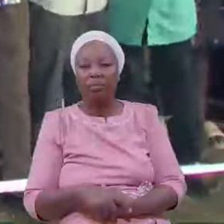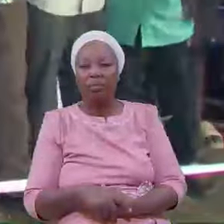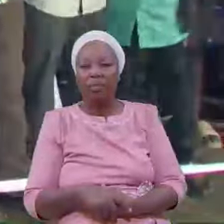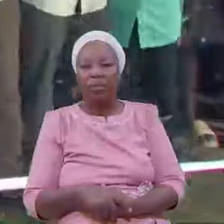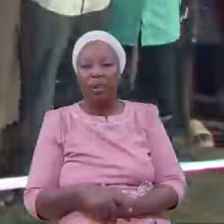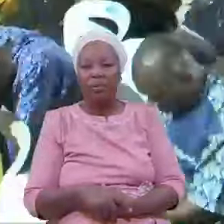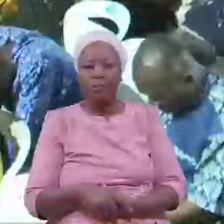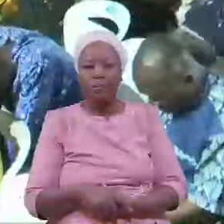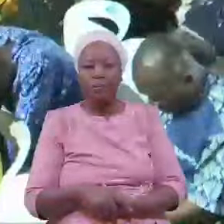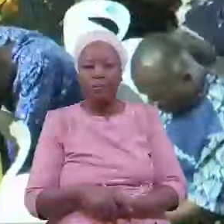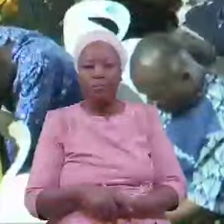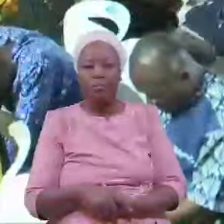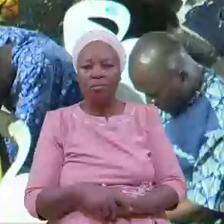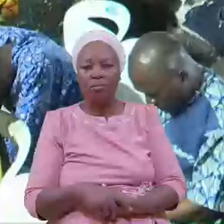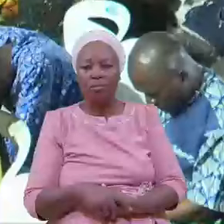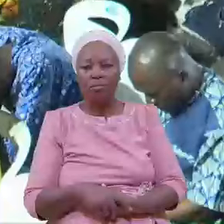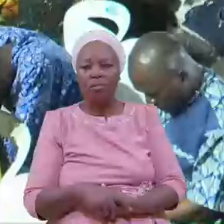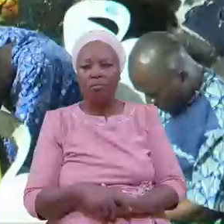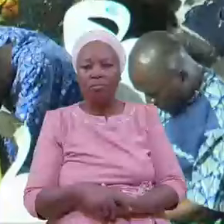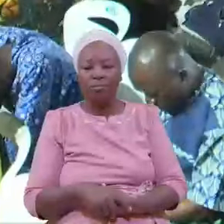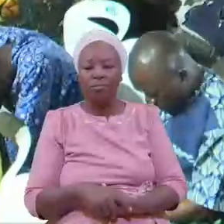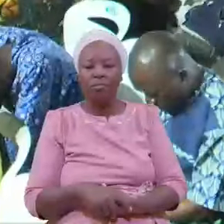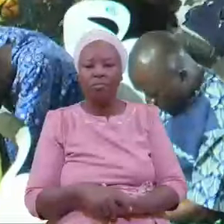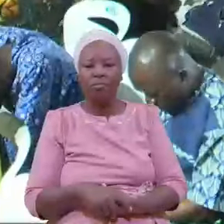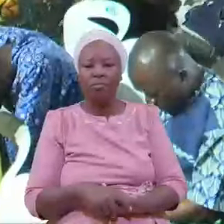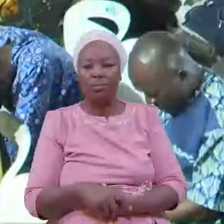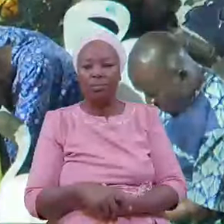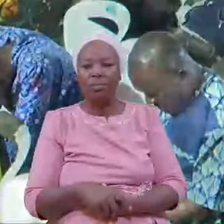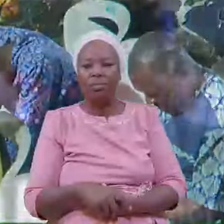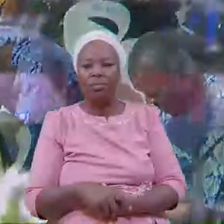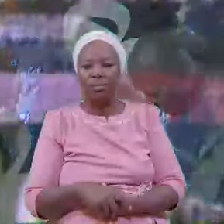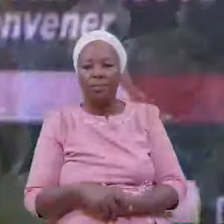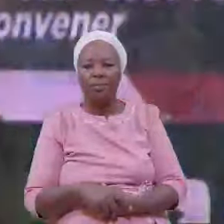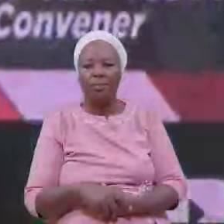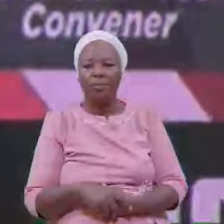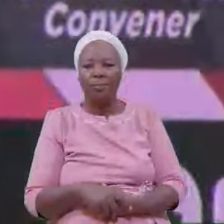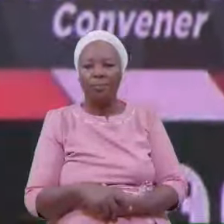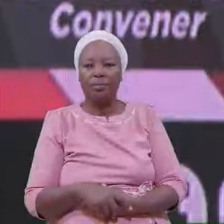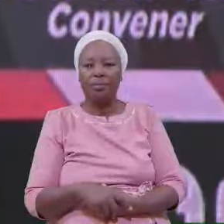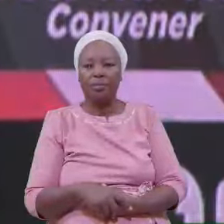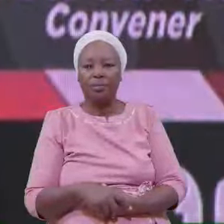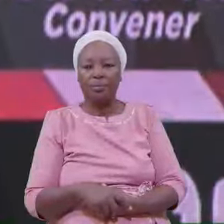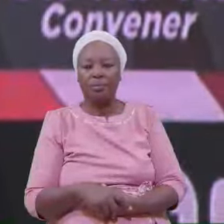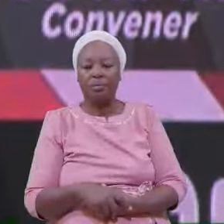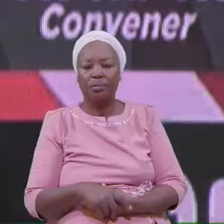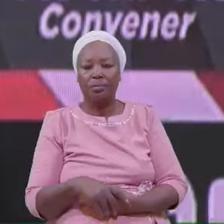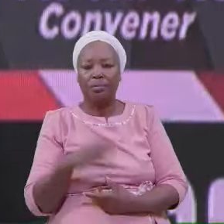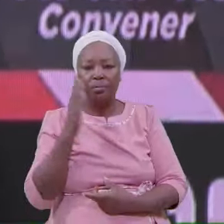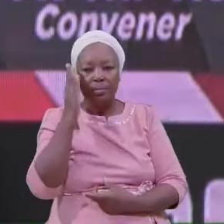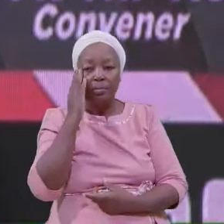Panginoon. Lumapit ka sa Panginoon. Nakikita ko doon sa malayo pa. Halika. Hali kayo.